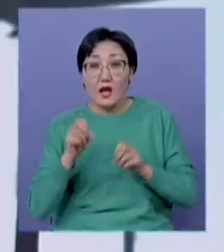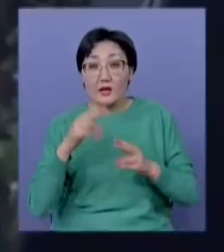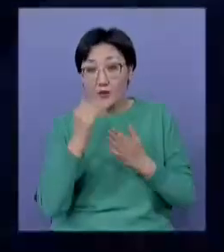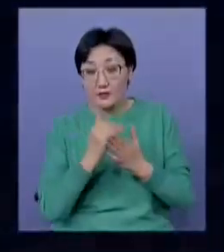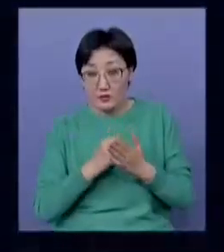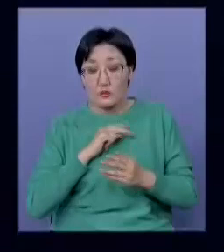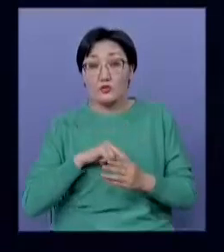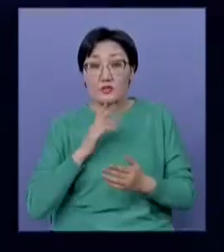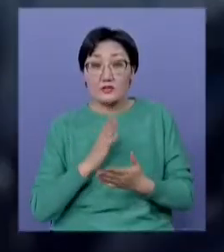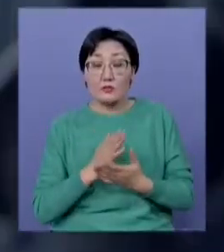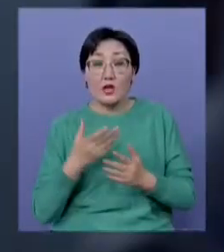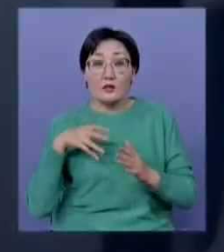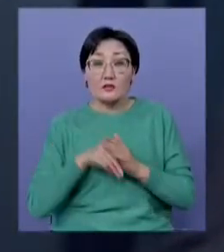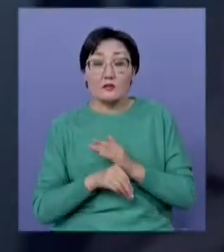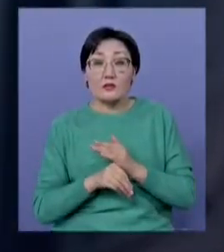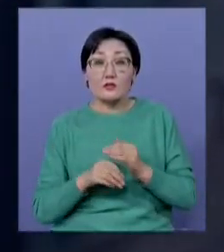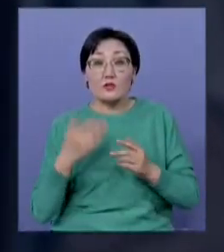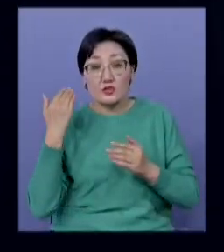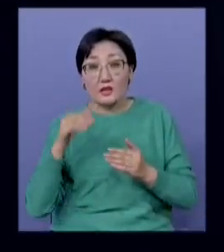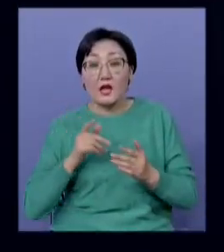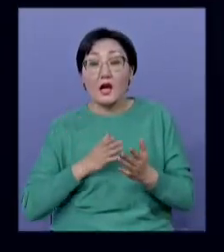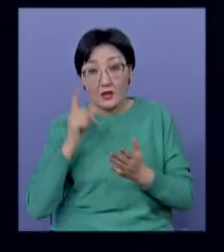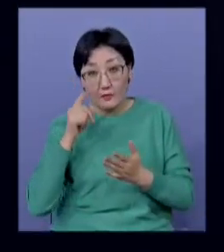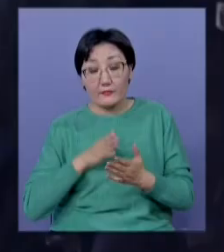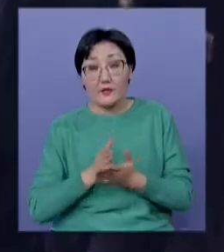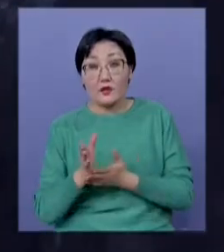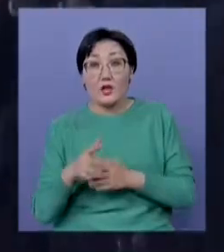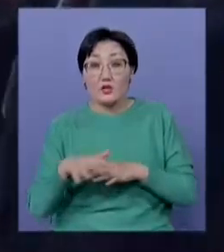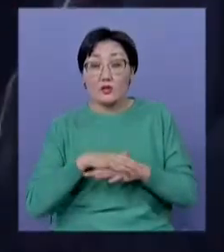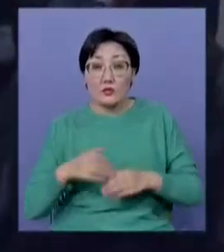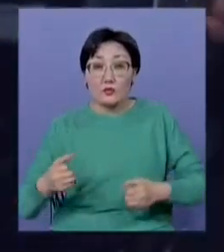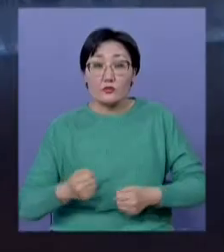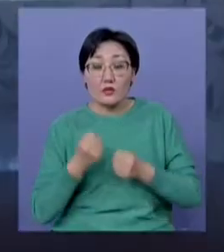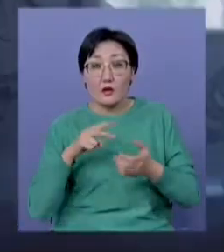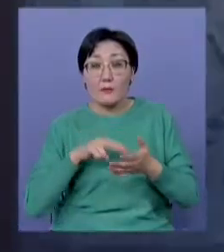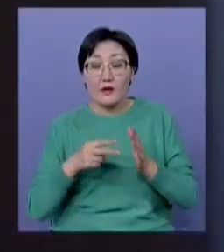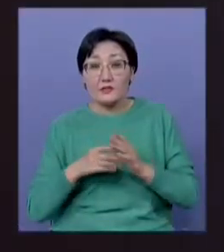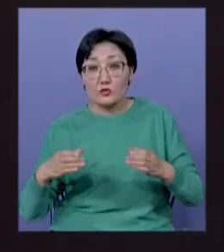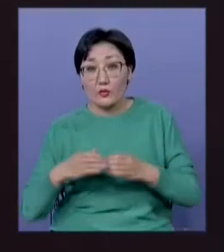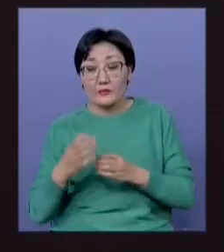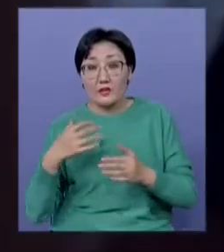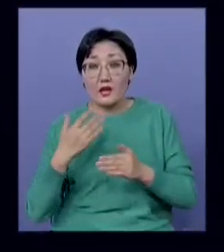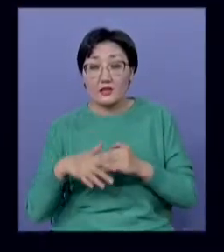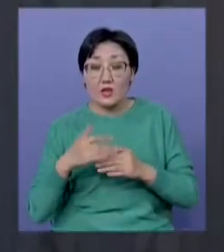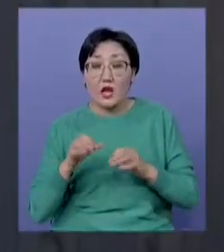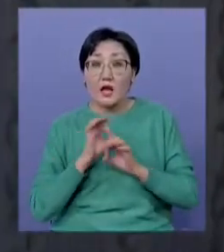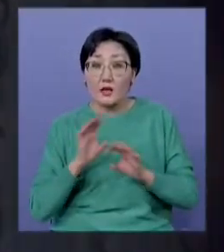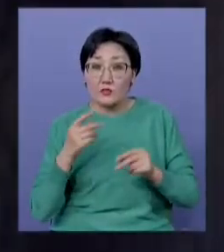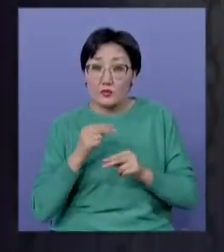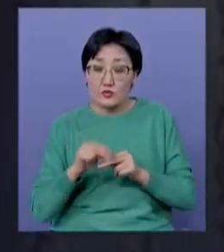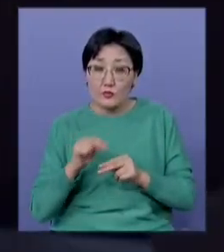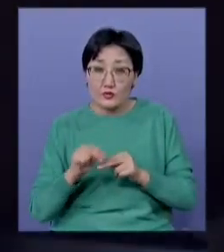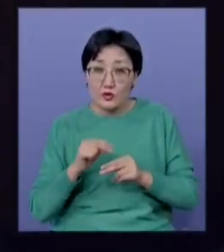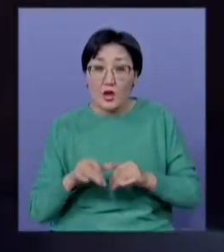бағдарламалар жұмыс жасап келеді. Онда жат ағымның алдын алуда жұртшылықты жұмылдыруға және мақсатты топтар арасында ақпараттық үгіт-насихат